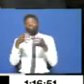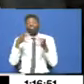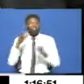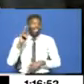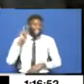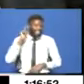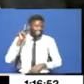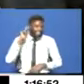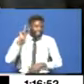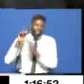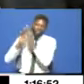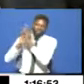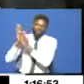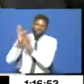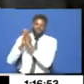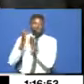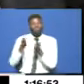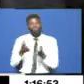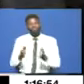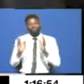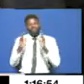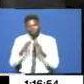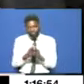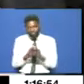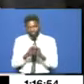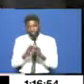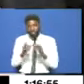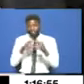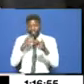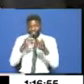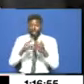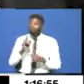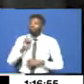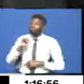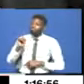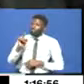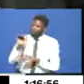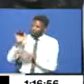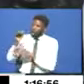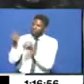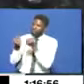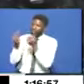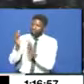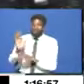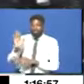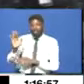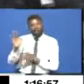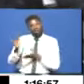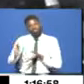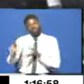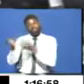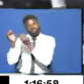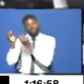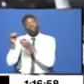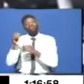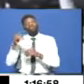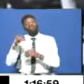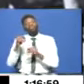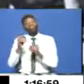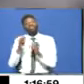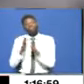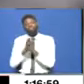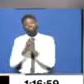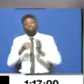Musa akamwambia yule driver alikuwa na mzee, wewe kwenda, wacha mimi na kwenda na huyu mzee. The tales of Mzee